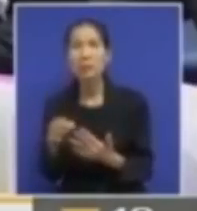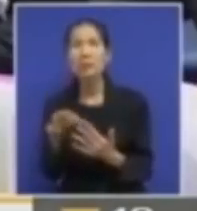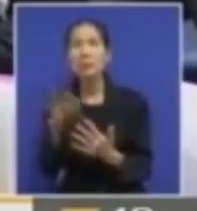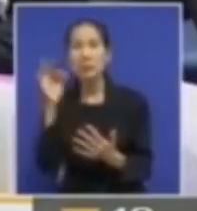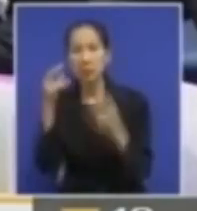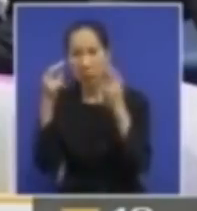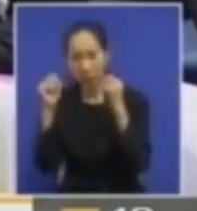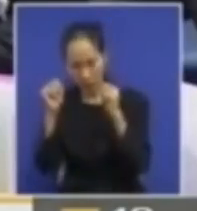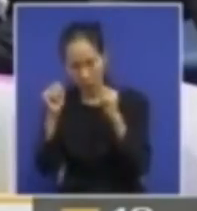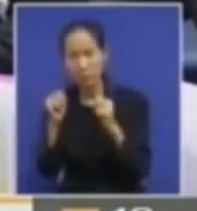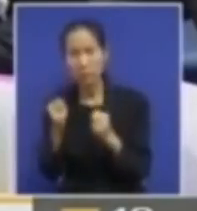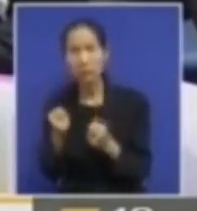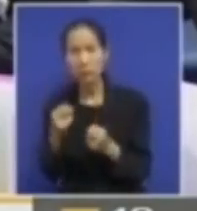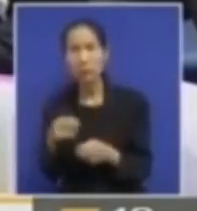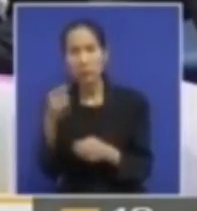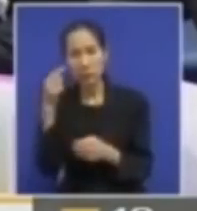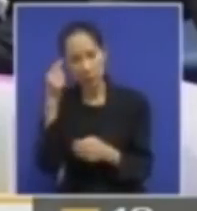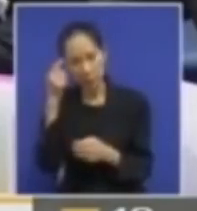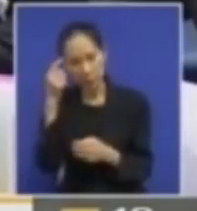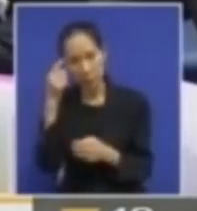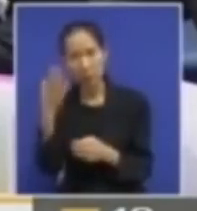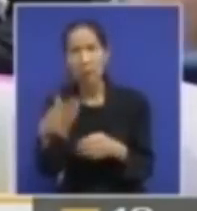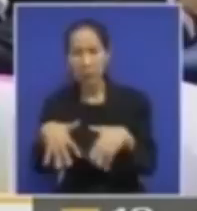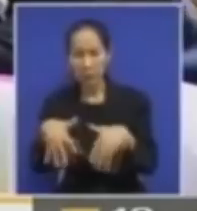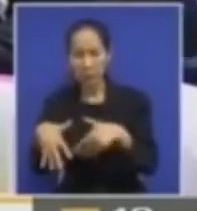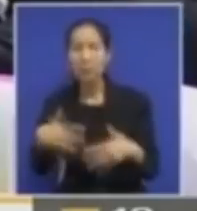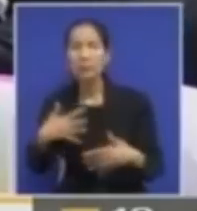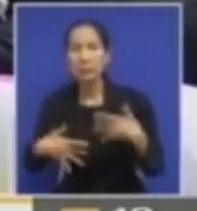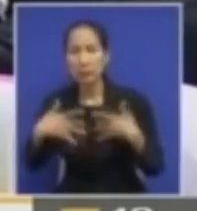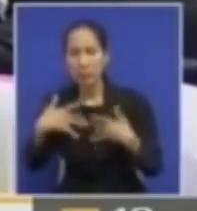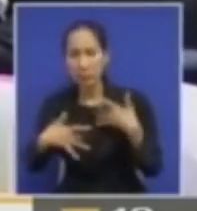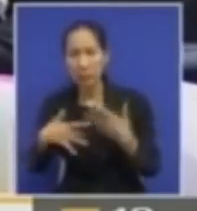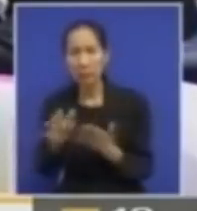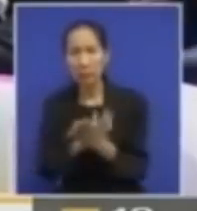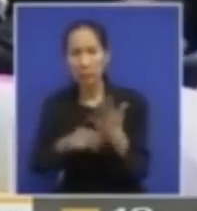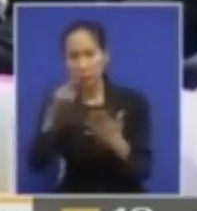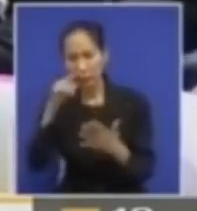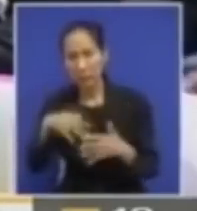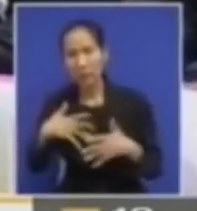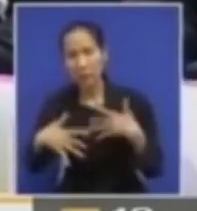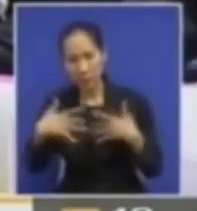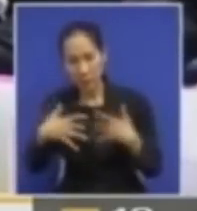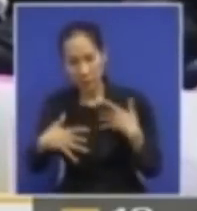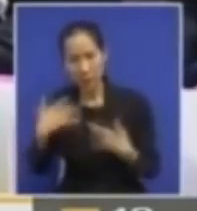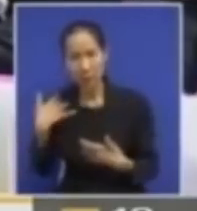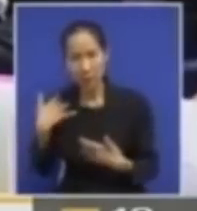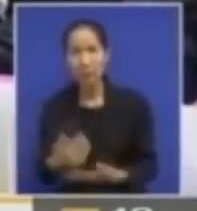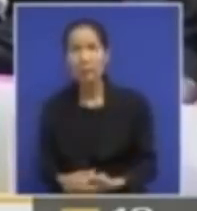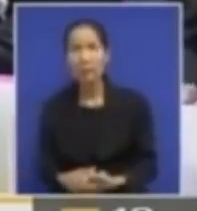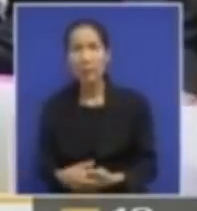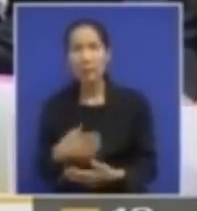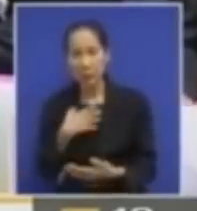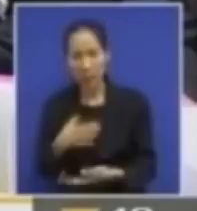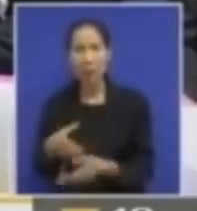เห็นชอบหรือไม่ชอบเพราะพี่น้องประชาชนเดือดร้อนครับบ้านเมืองเดือดร้อนเรากลับมาสู่ความเป็นประชาธิปไตย